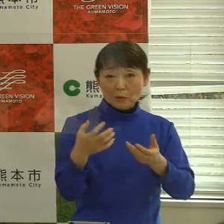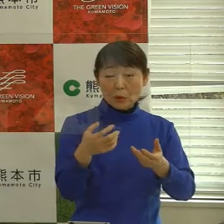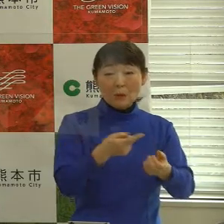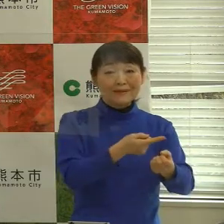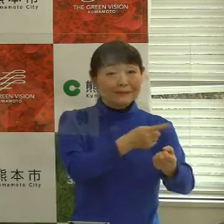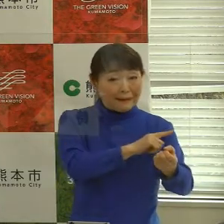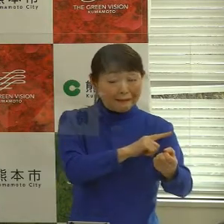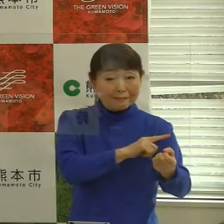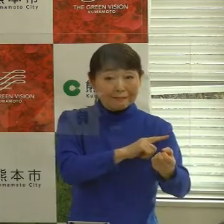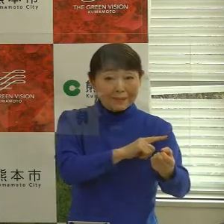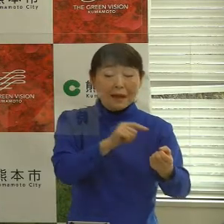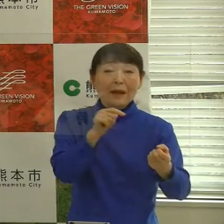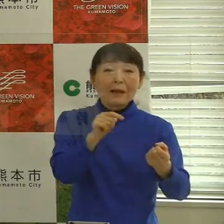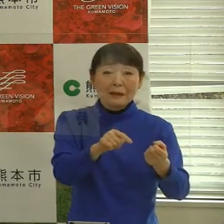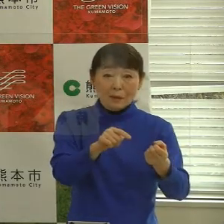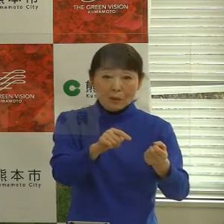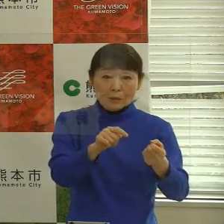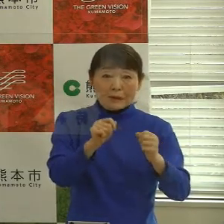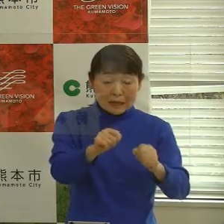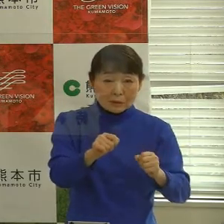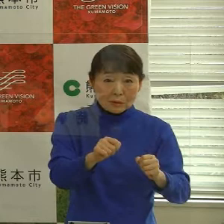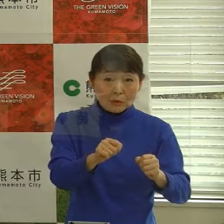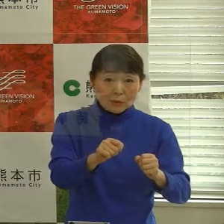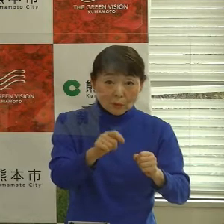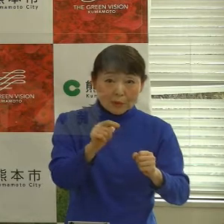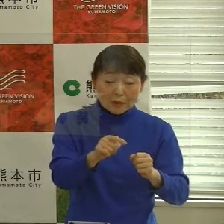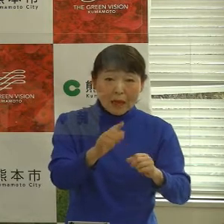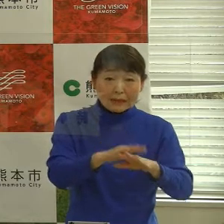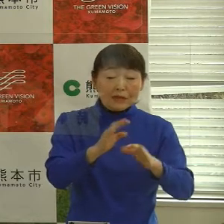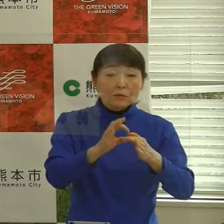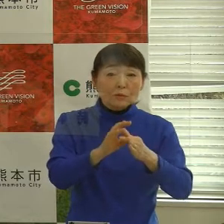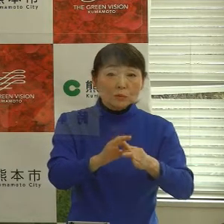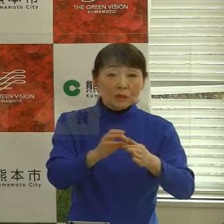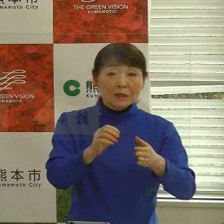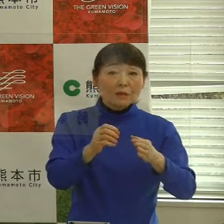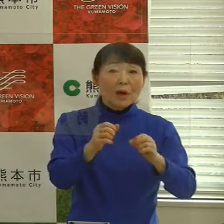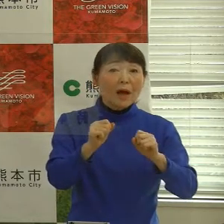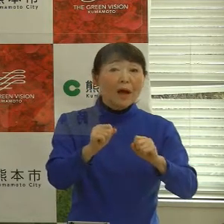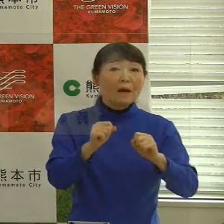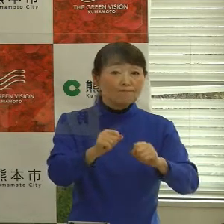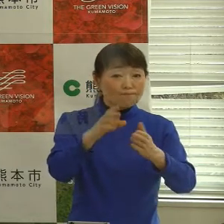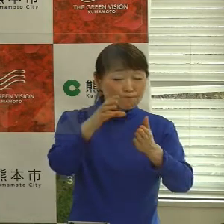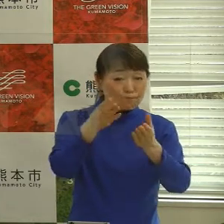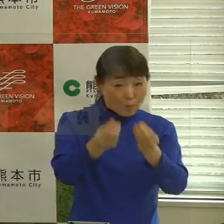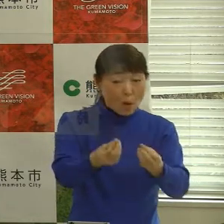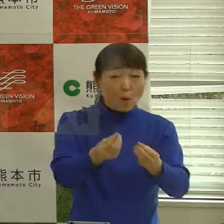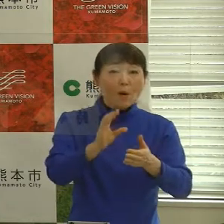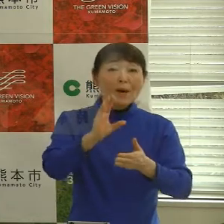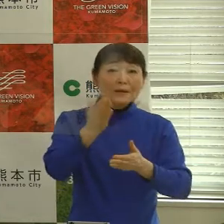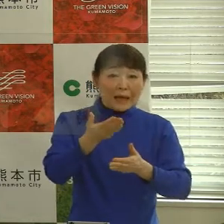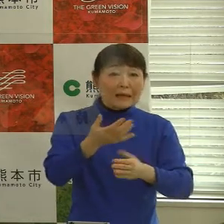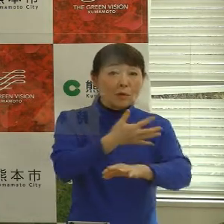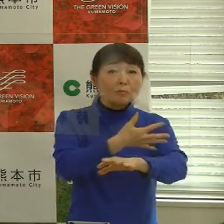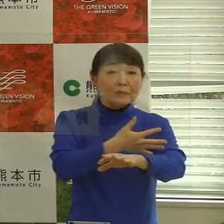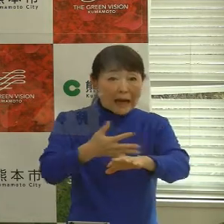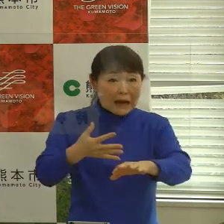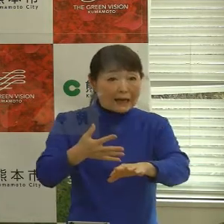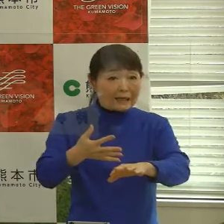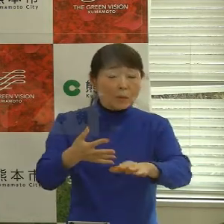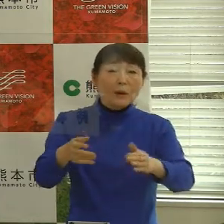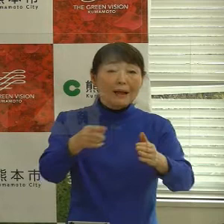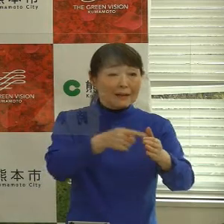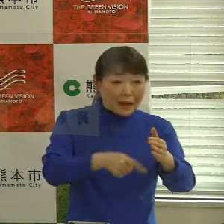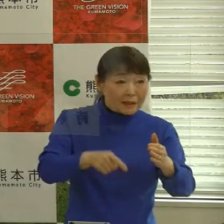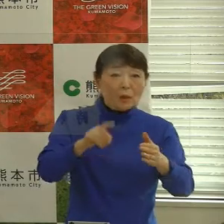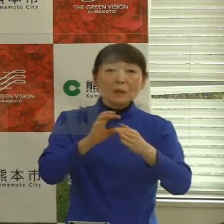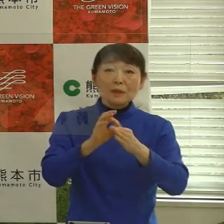きは進めているということはもう皆さんにお示しをさせていただきました。でそれがどうなったかというその進捗等についてはですね、大変申し訳ないんですけれども、やは